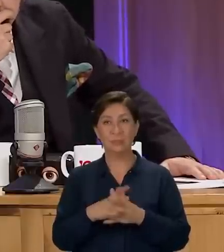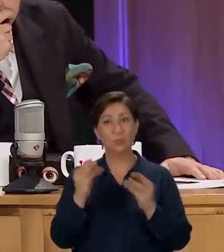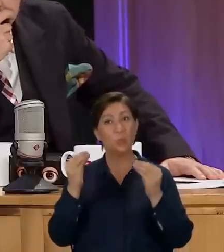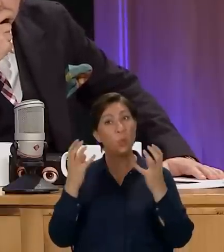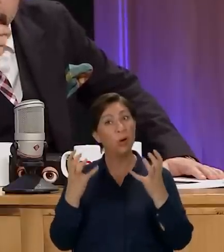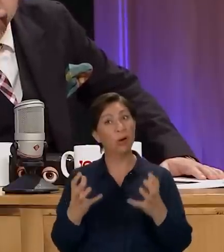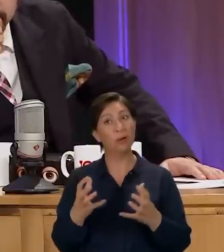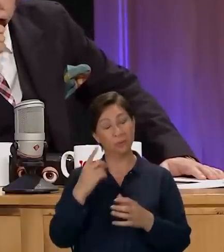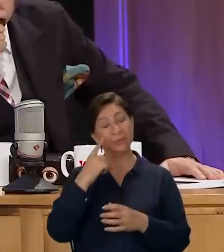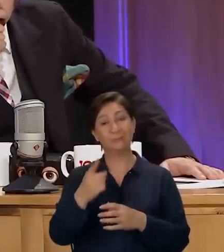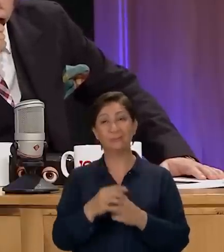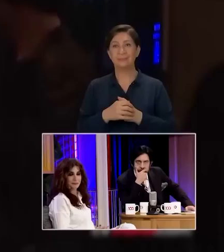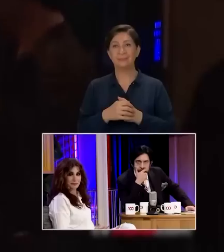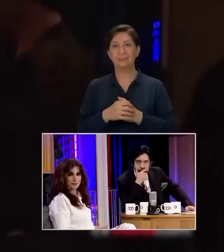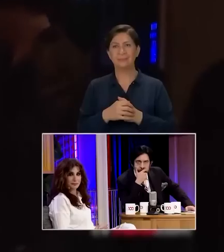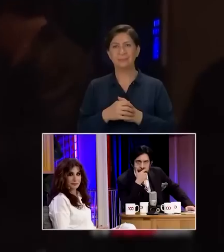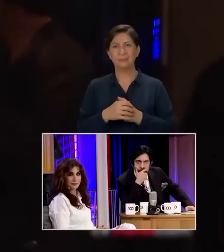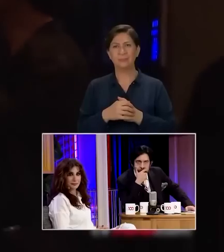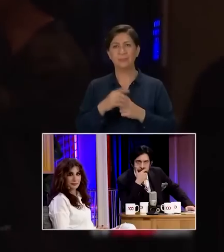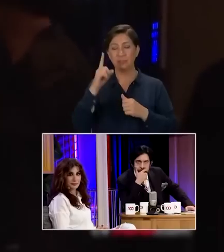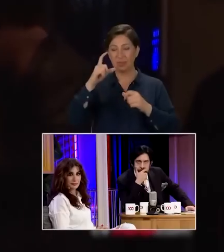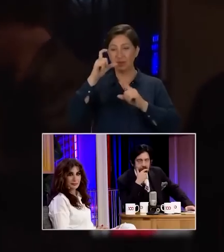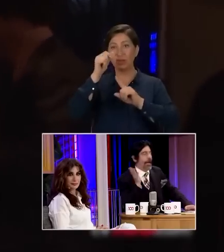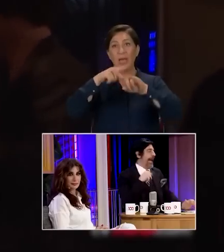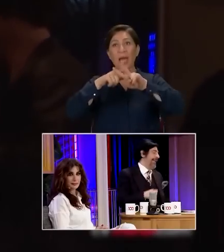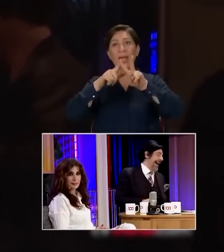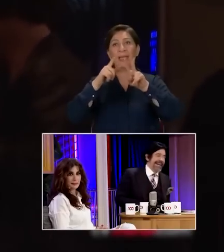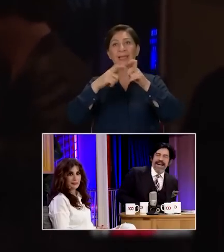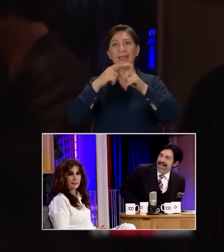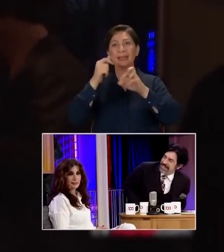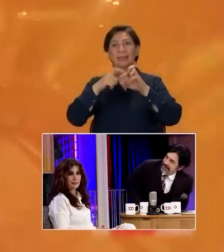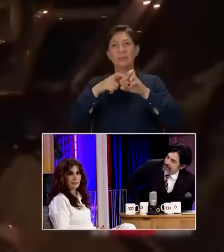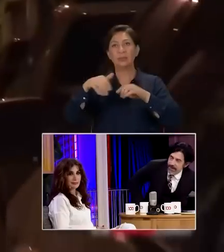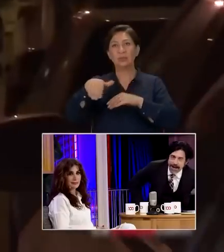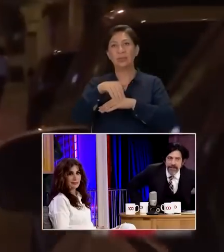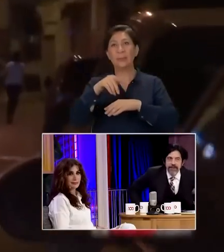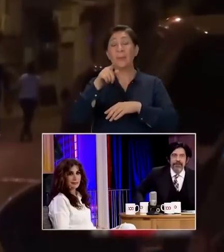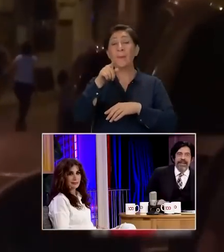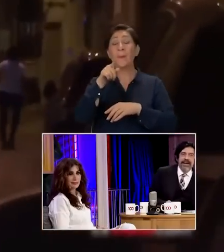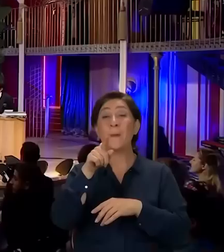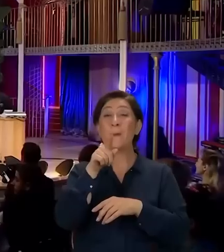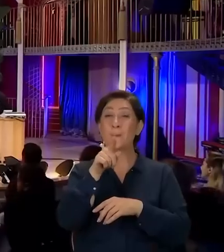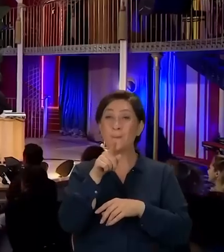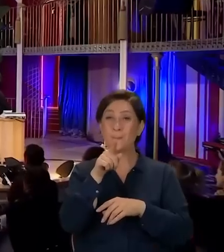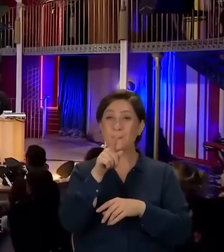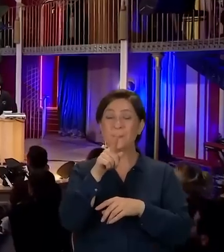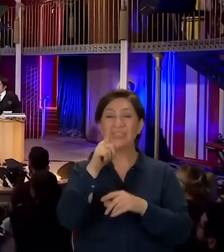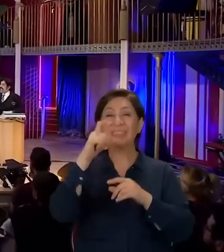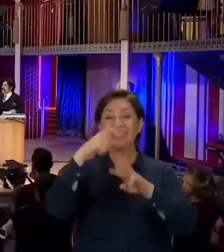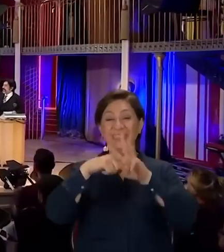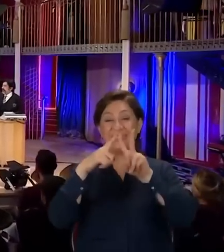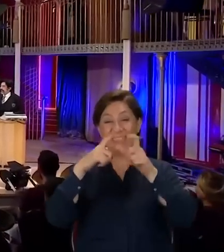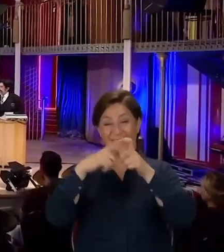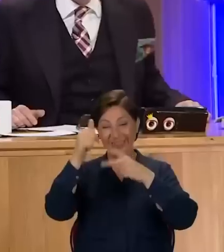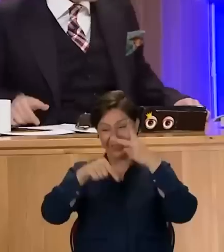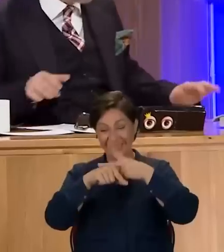Çok ağır birader. Görelim. Gonca Vuslateri Cihangir sokaklarında aşkını nasıl... Bunları bizim Cengiz'le